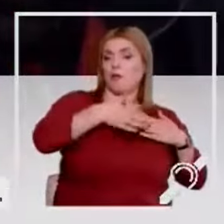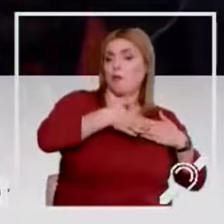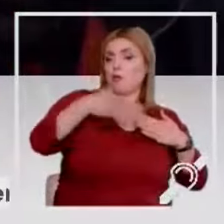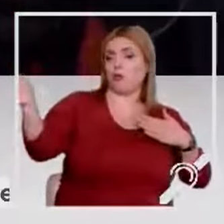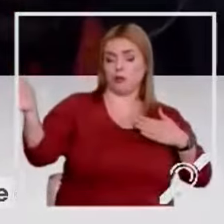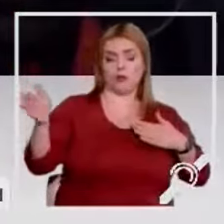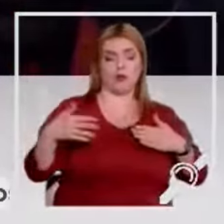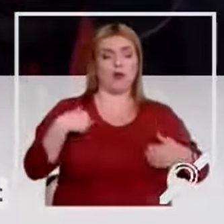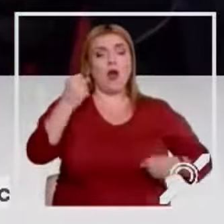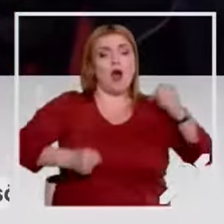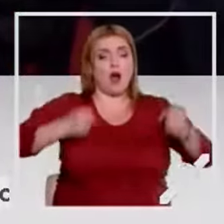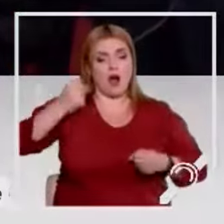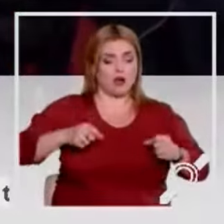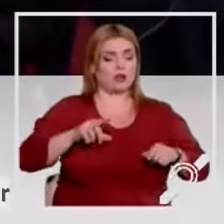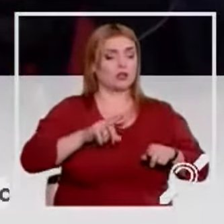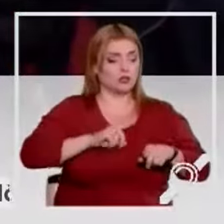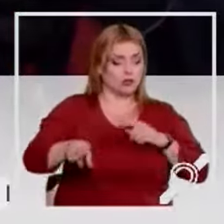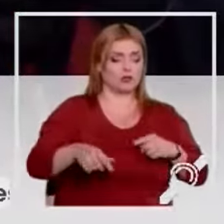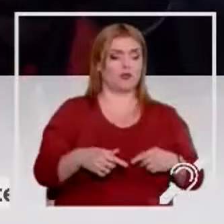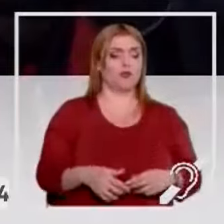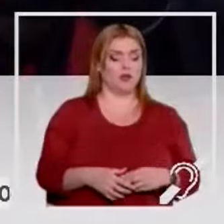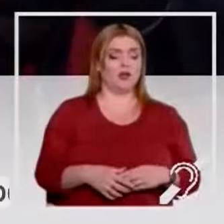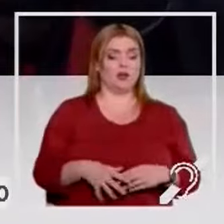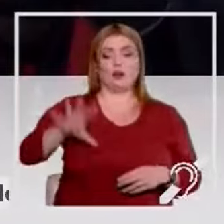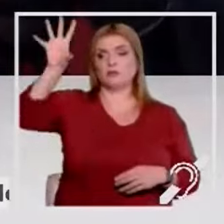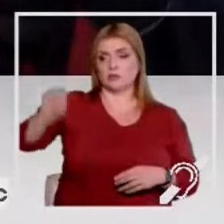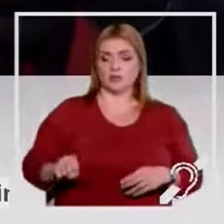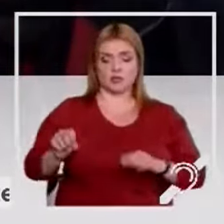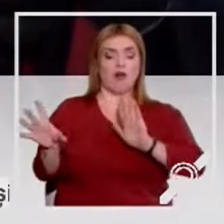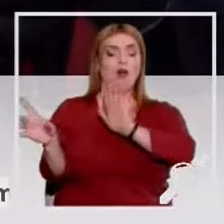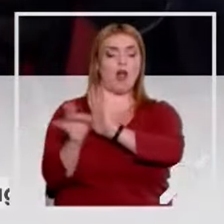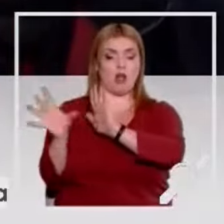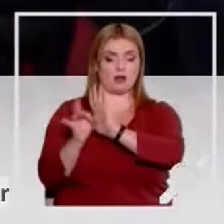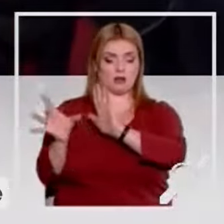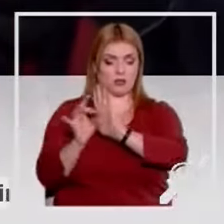văzut și eu și am alergat și am schis automatele astea la lumină.